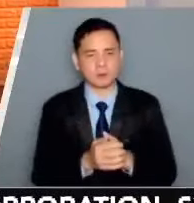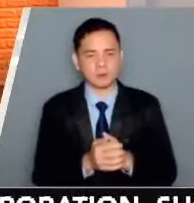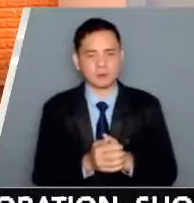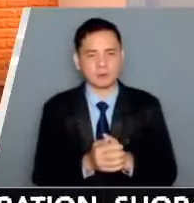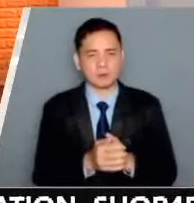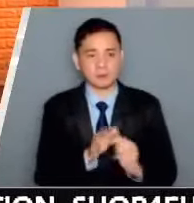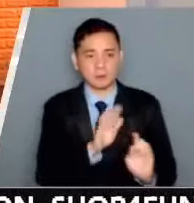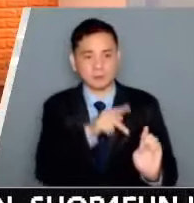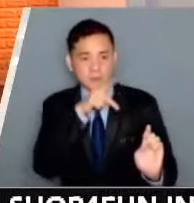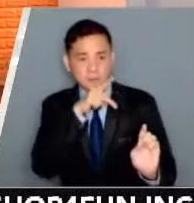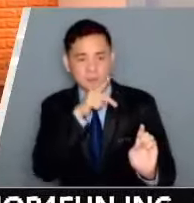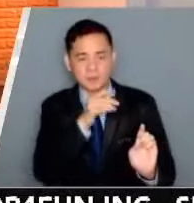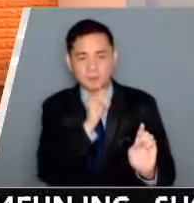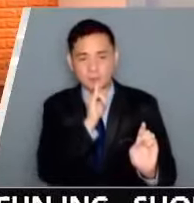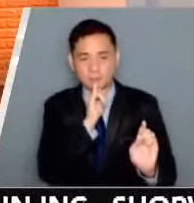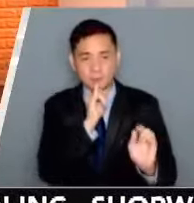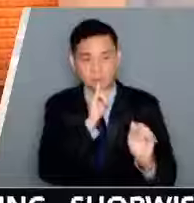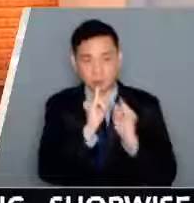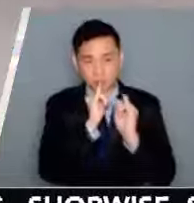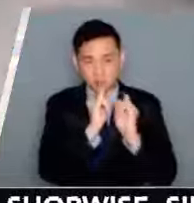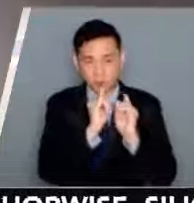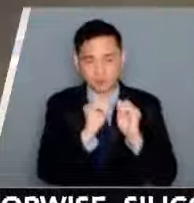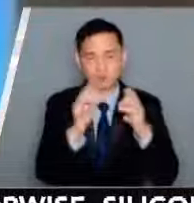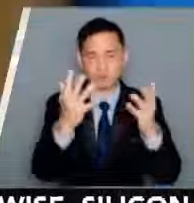balita si Bam